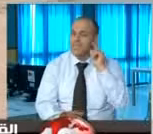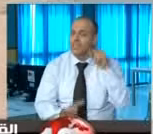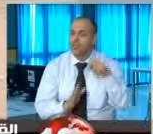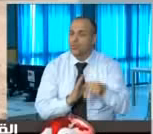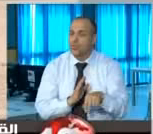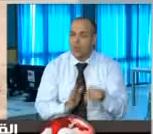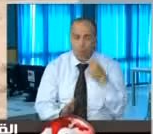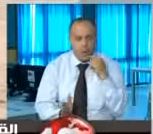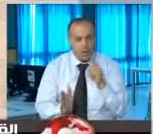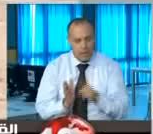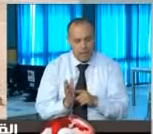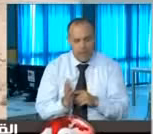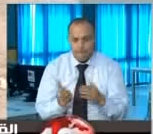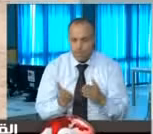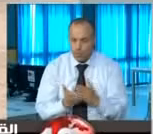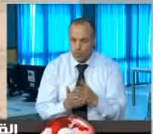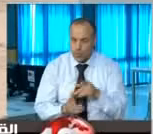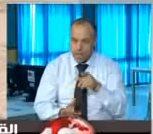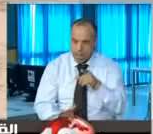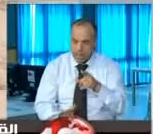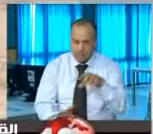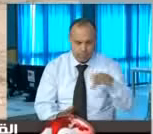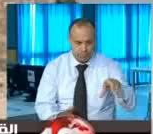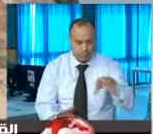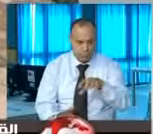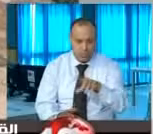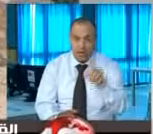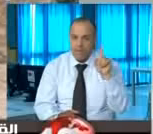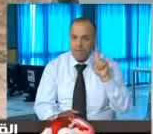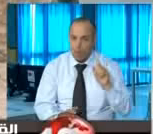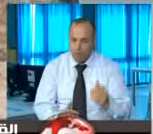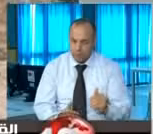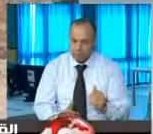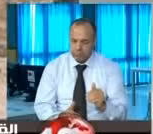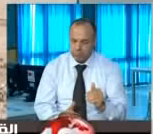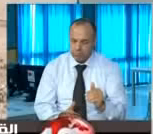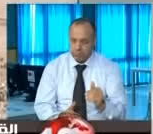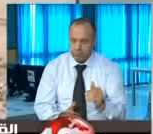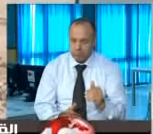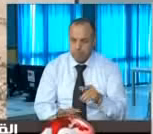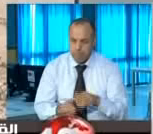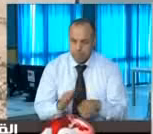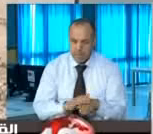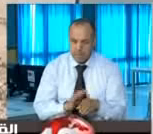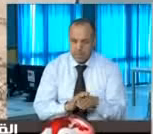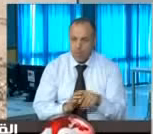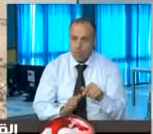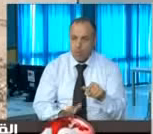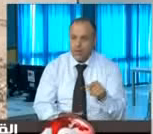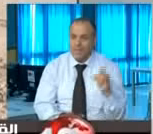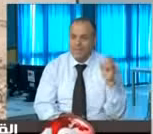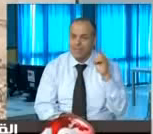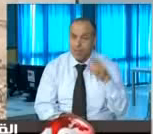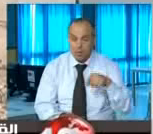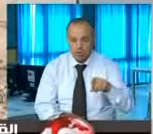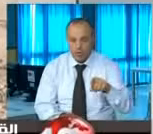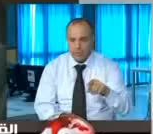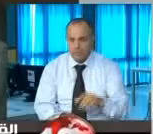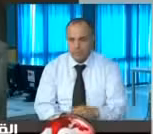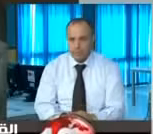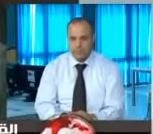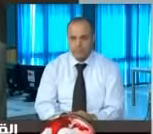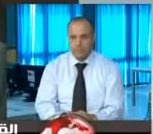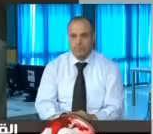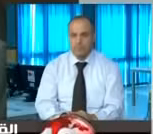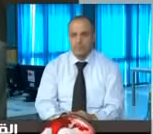الزويخي أكد أن مشروع تزويد هذه المناطق بالتيار الكهربائي سينطلق بداية من ديسمبر القادم.